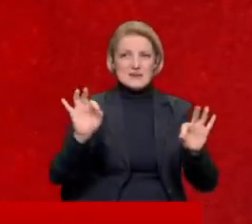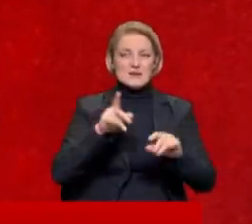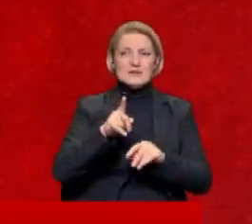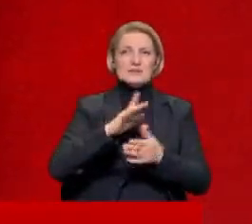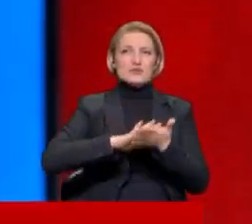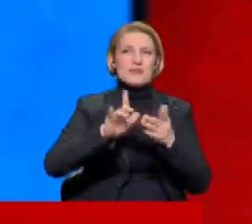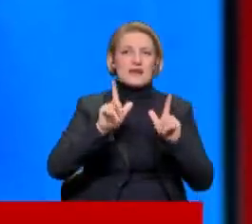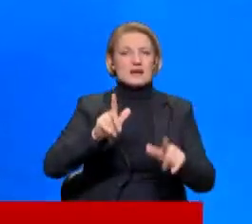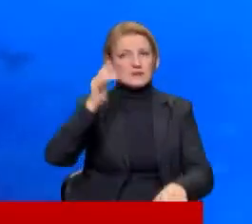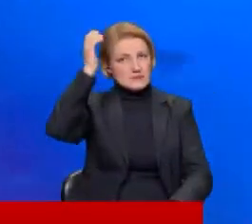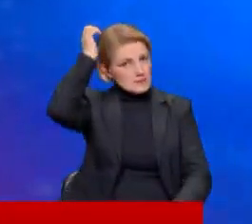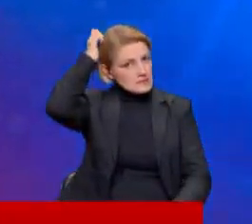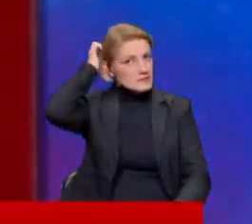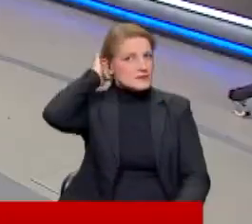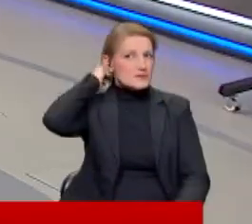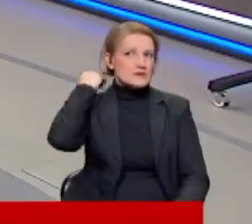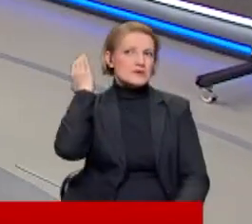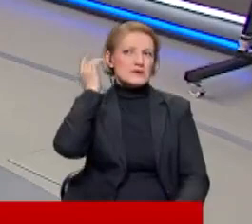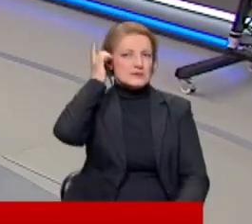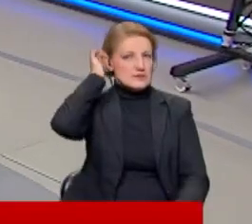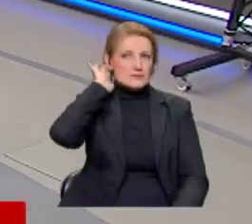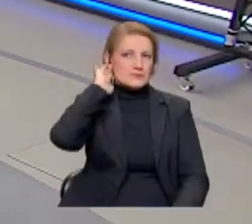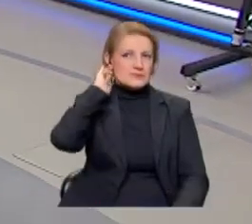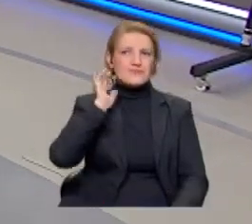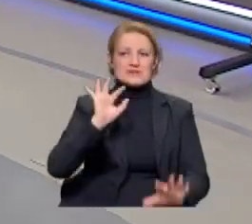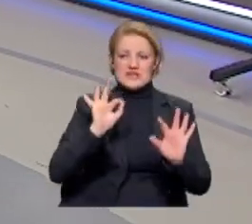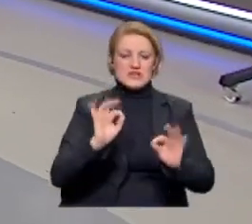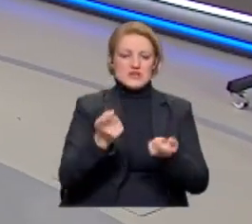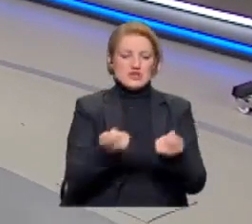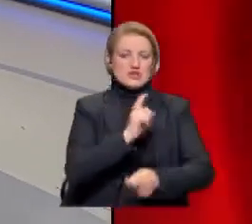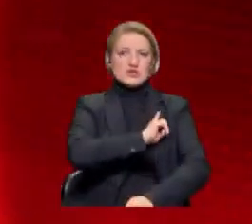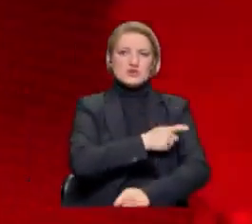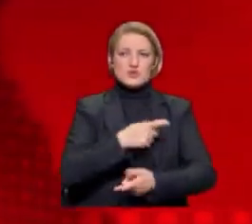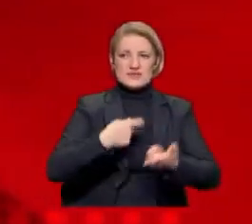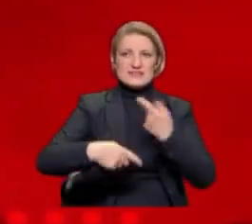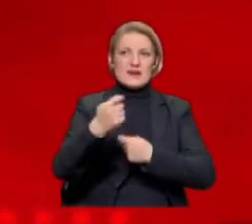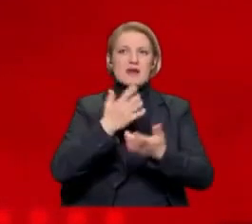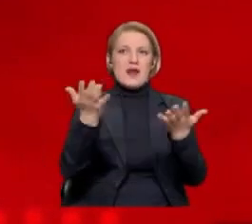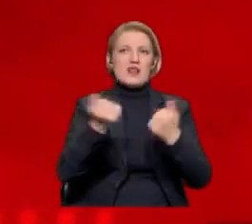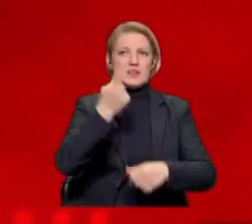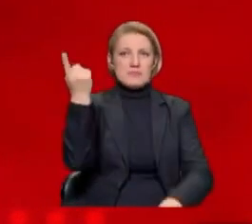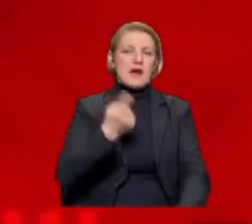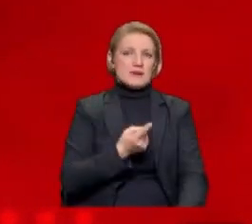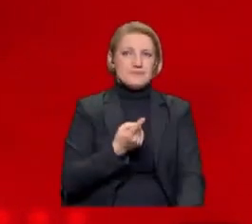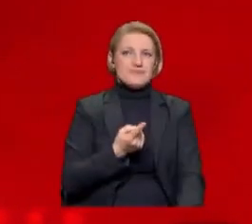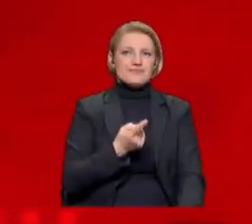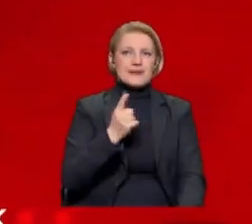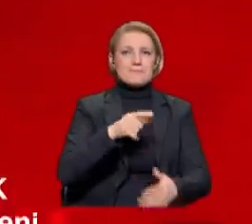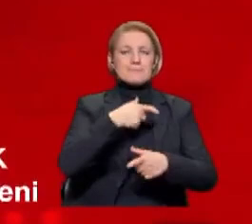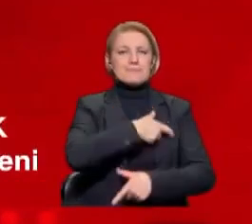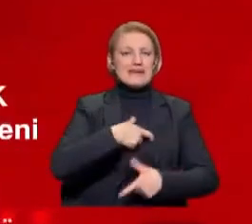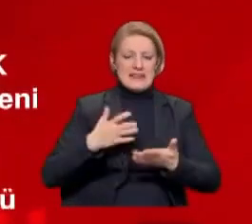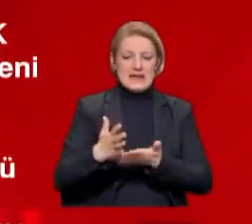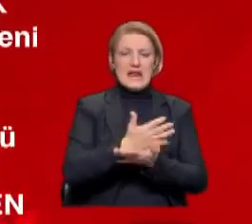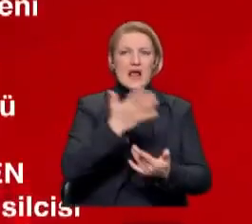perspektif gerekiyor. Bakın. Efendim son 30 saniyemiz kalmış. Öyle diyorlar. İş gücüyle sermayenin aldığı pay. Evet. Milli gelirden